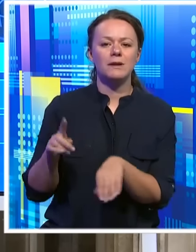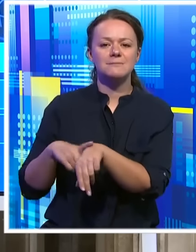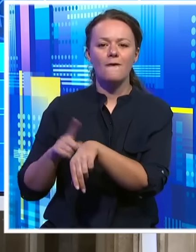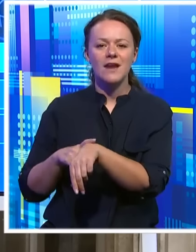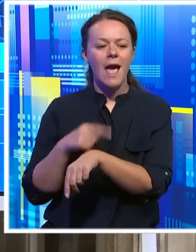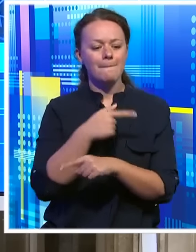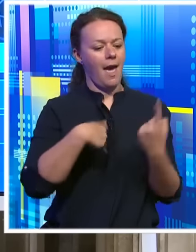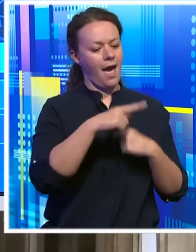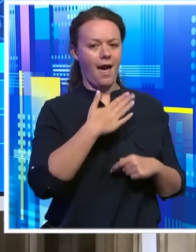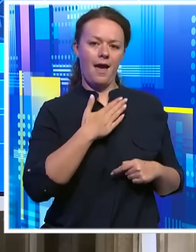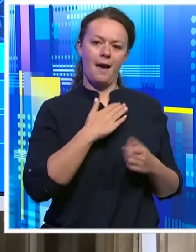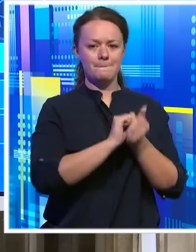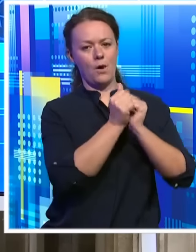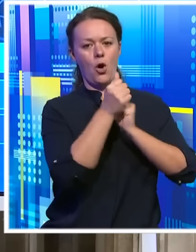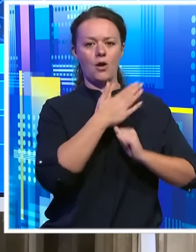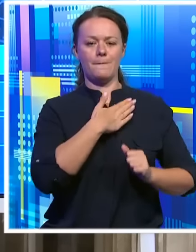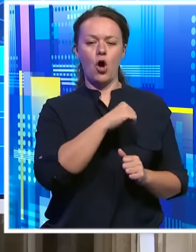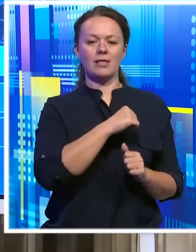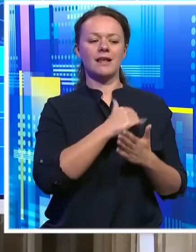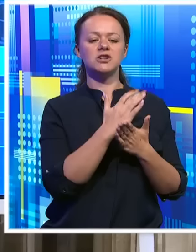nisu sačekali neko vreme